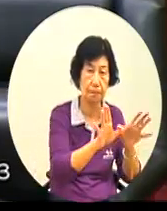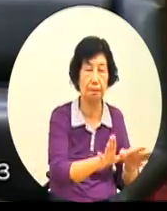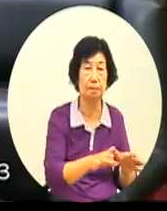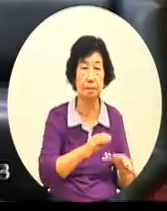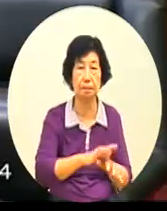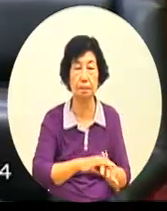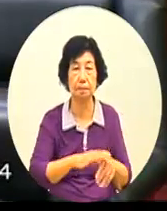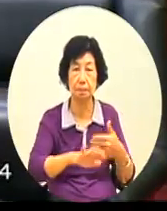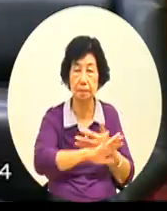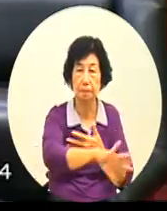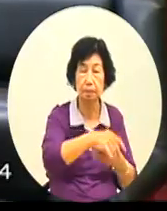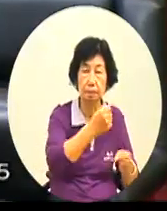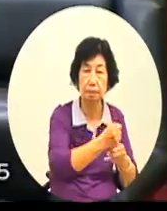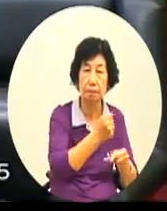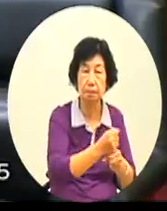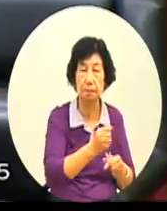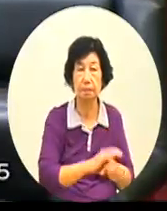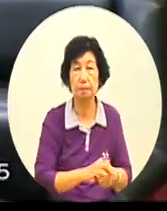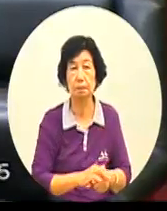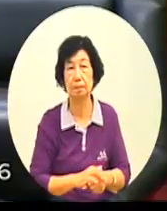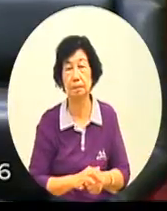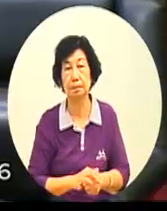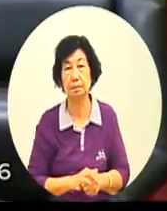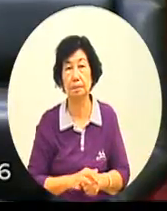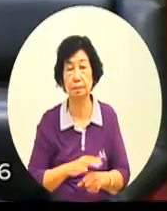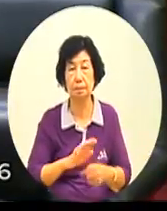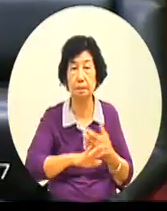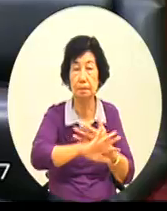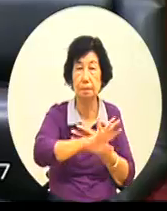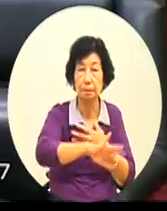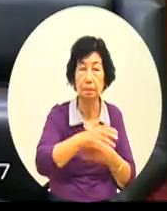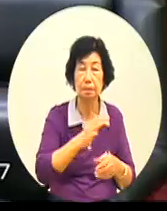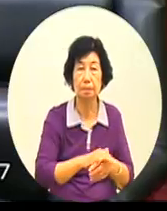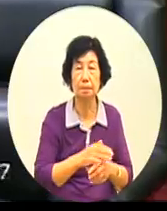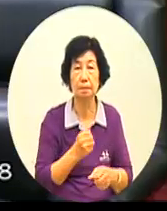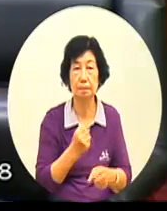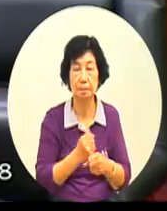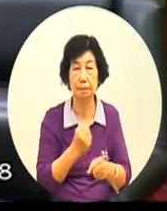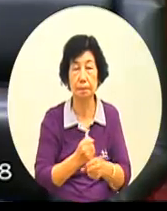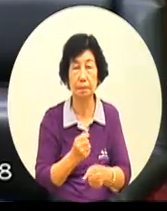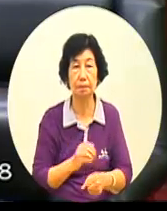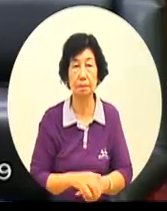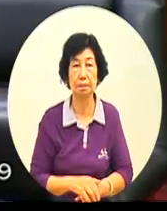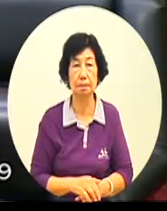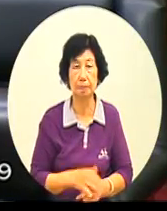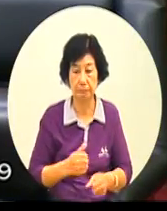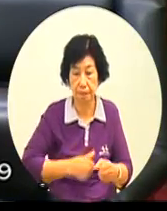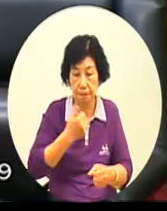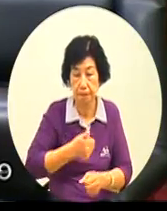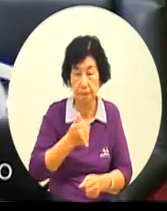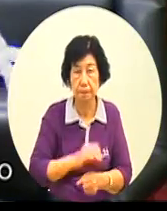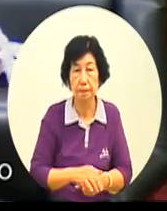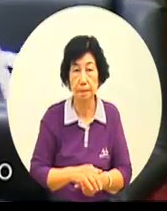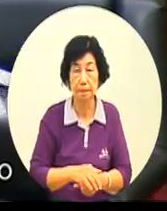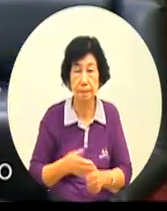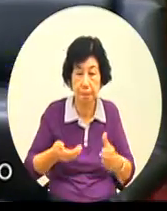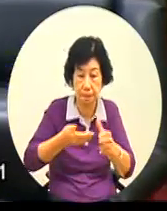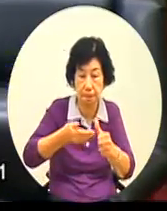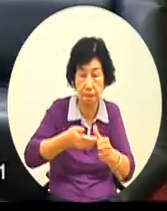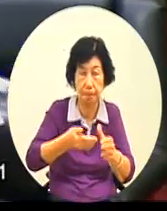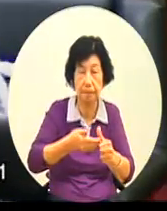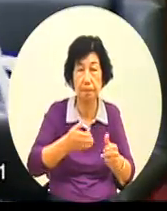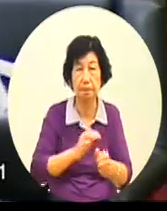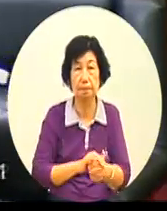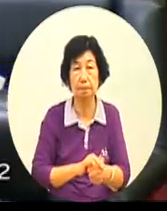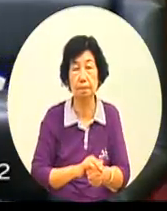己在做的啊，黑泥你们有做了吗？你们有没有认真执行过去培养去教？把